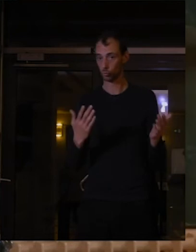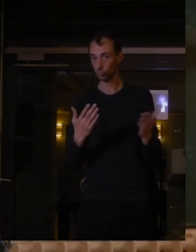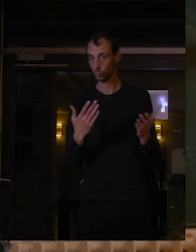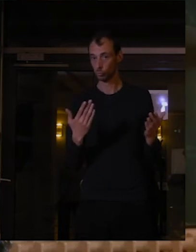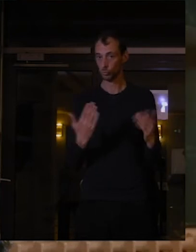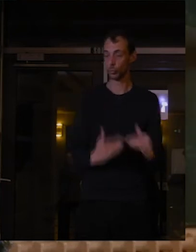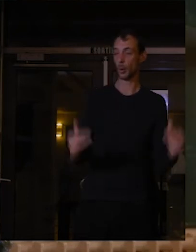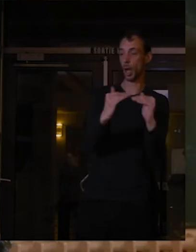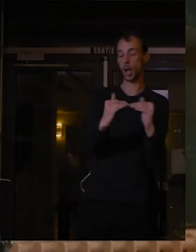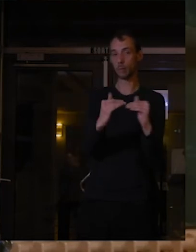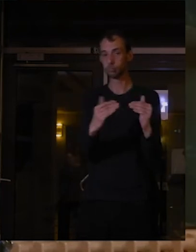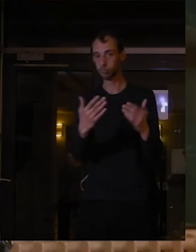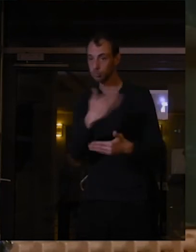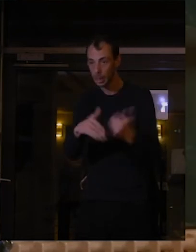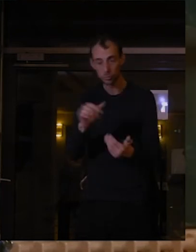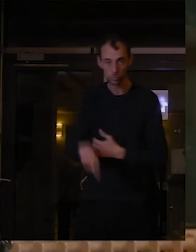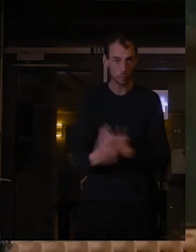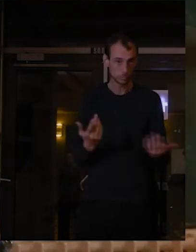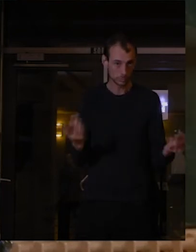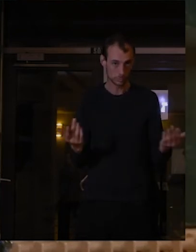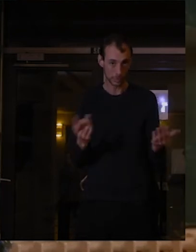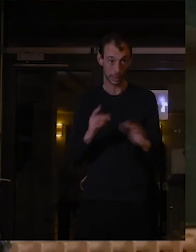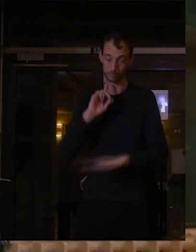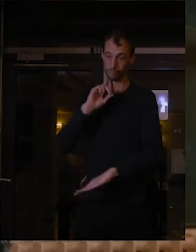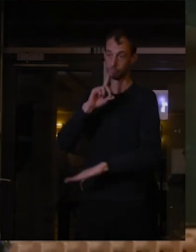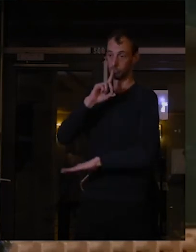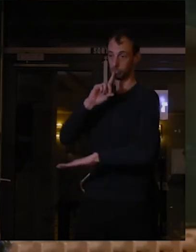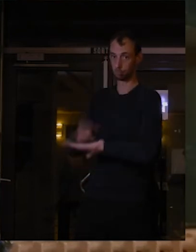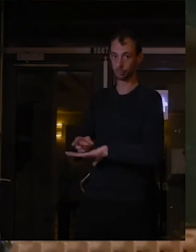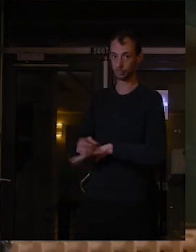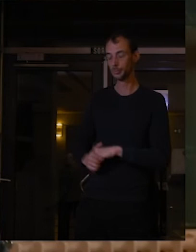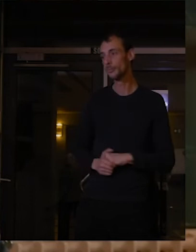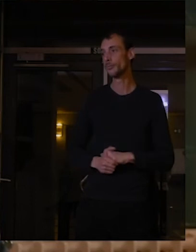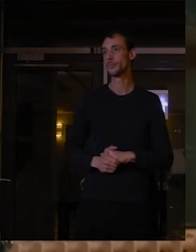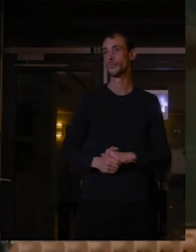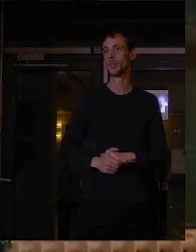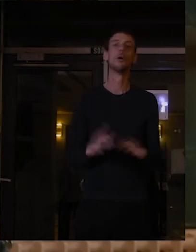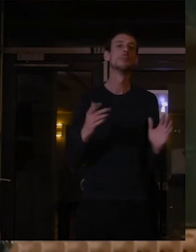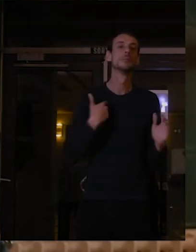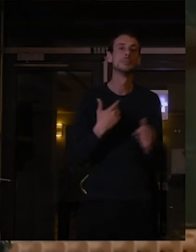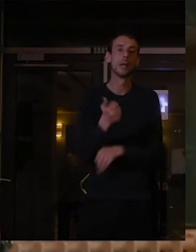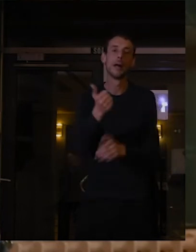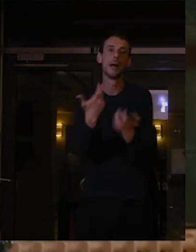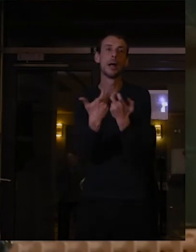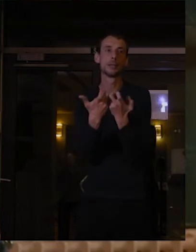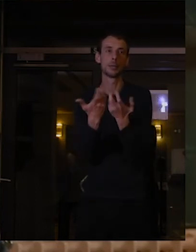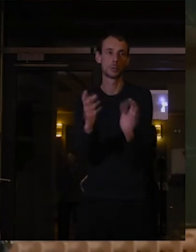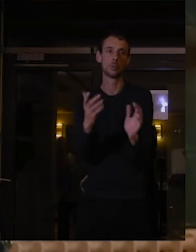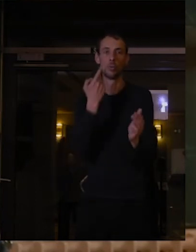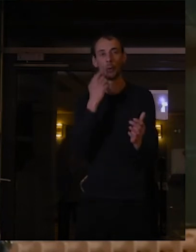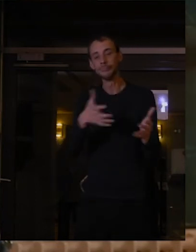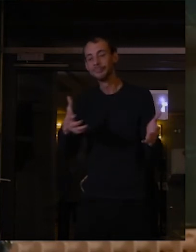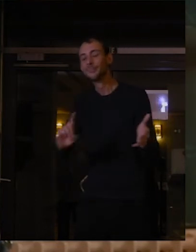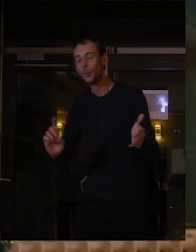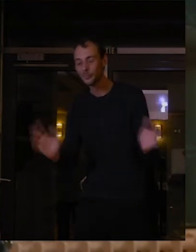au sein du monde du sport. Et je vais citer qu'un exemple, pour ne pas être très long. C'est notamment l'obligation,